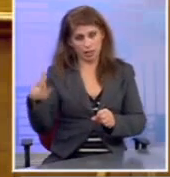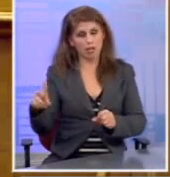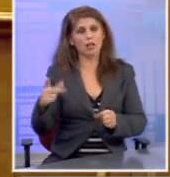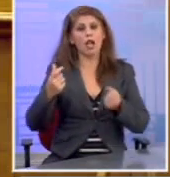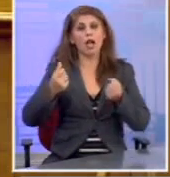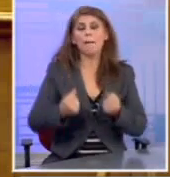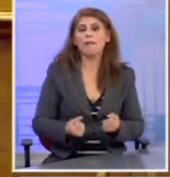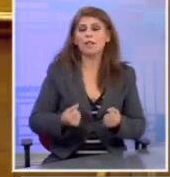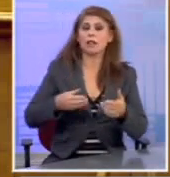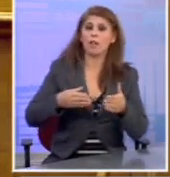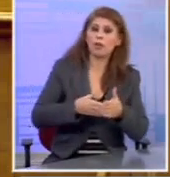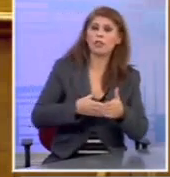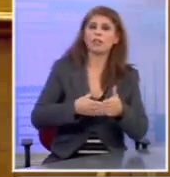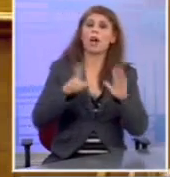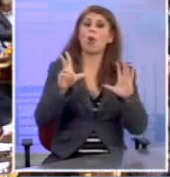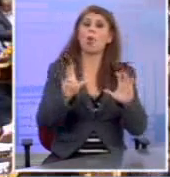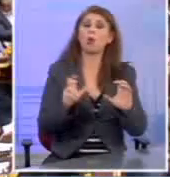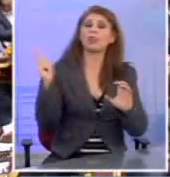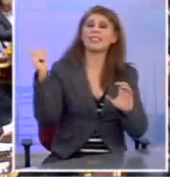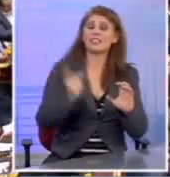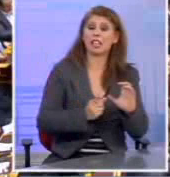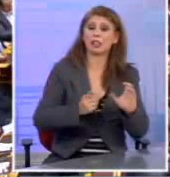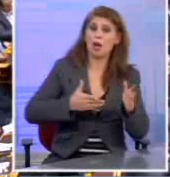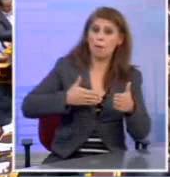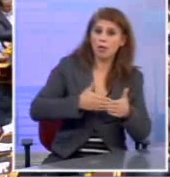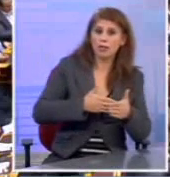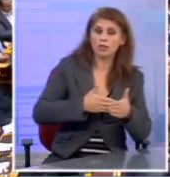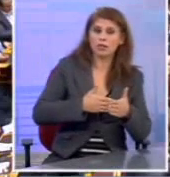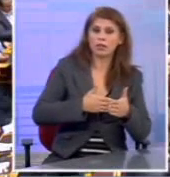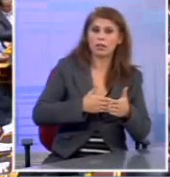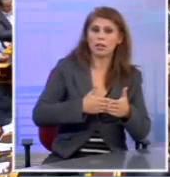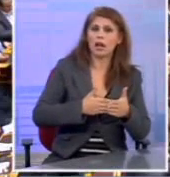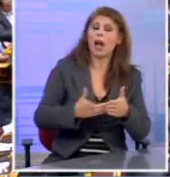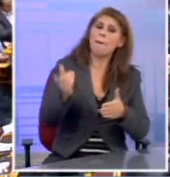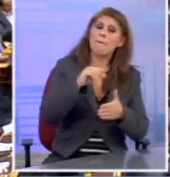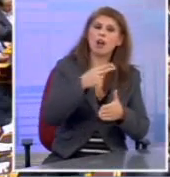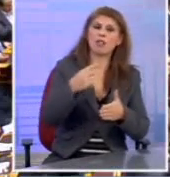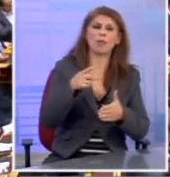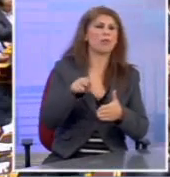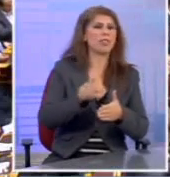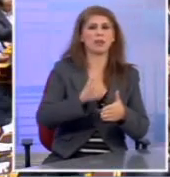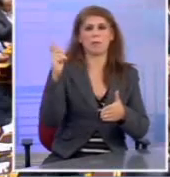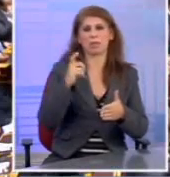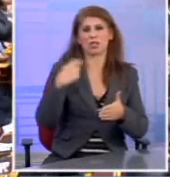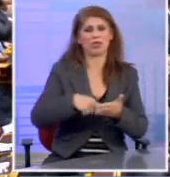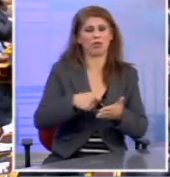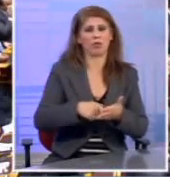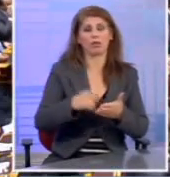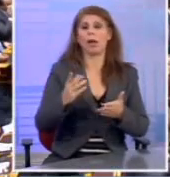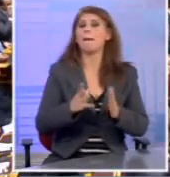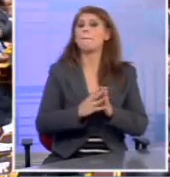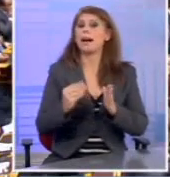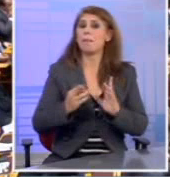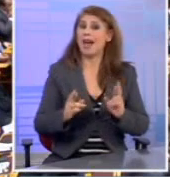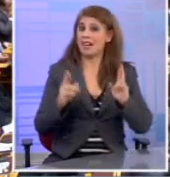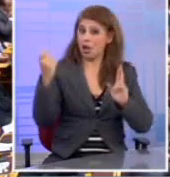επιβαρύνεται και παρεμποδίζεται κατά 80% από μη μισθολογικούς παράγοντες, από το ενεργειακό